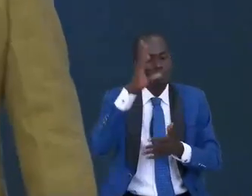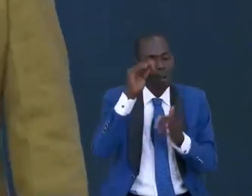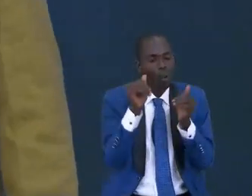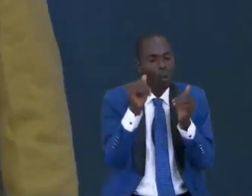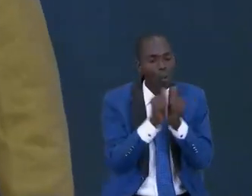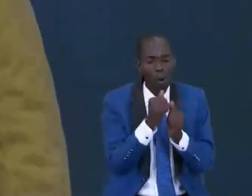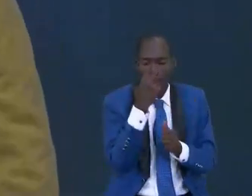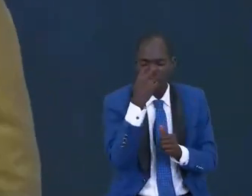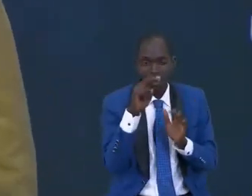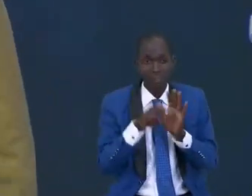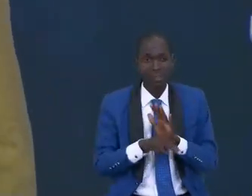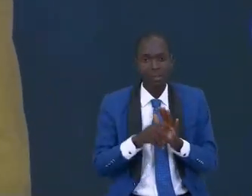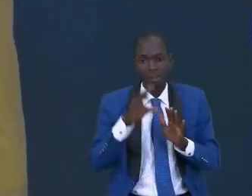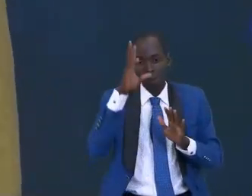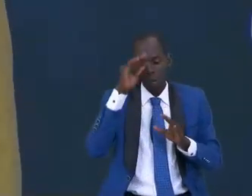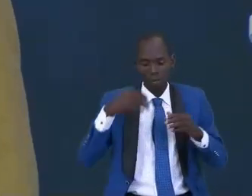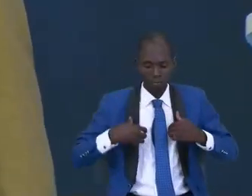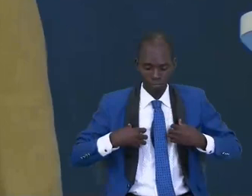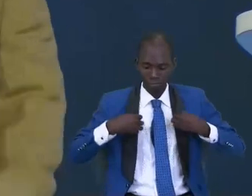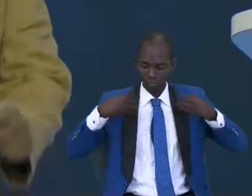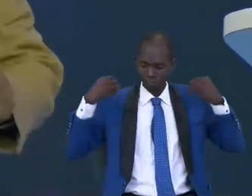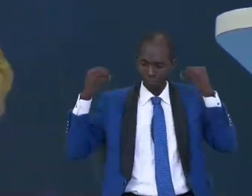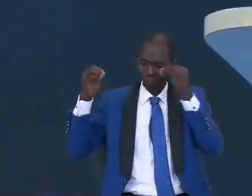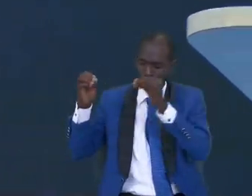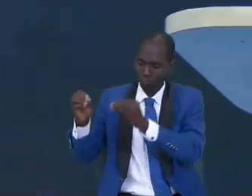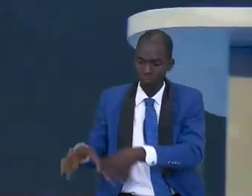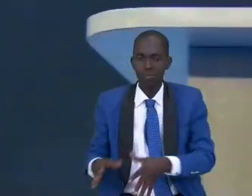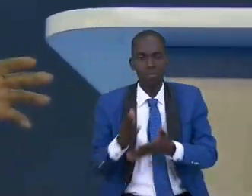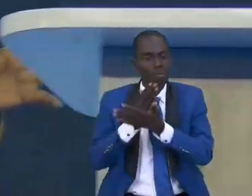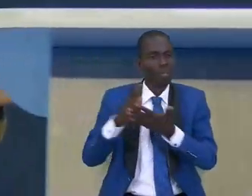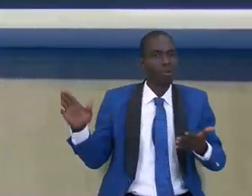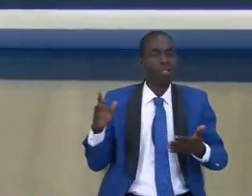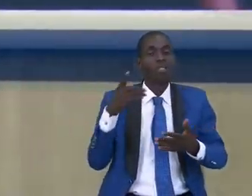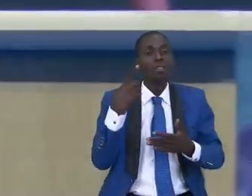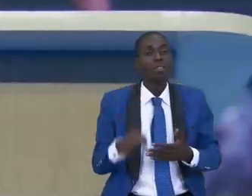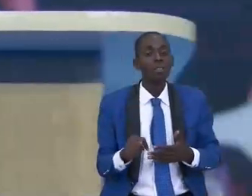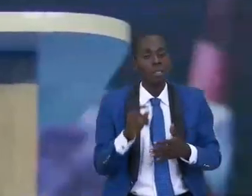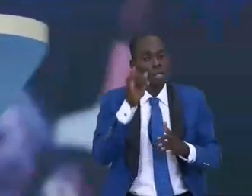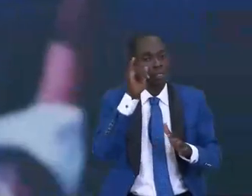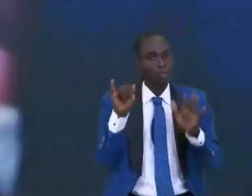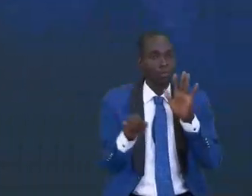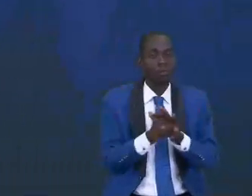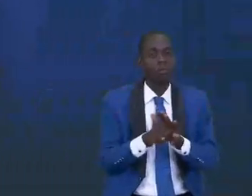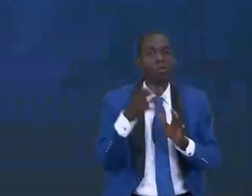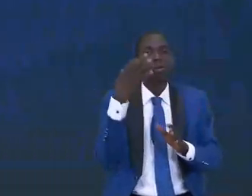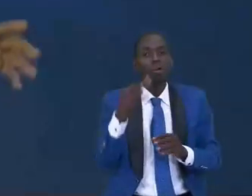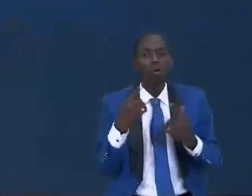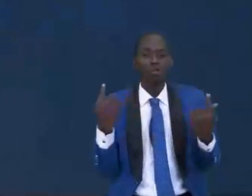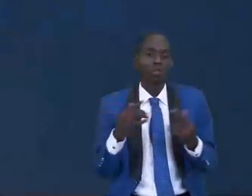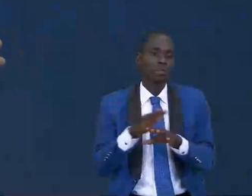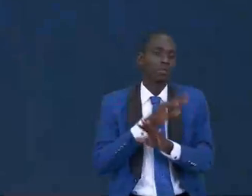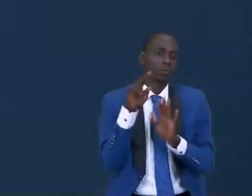d'identification de la cécité est ôtée et l'étiquette de la